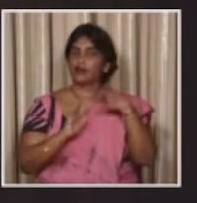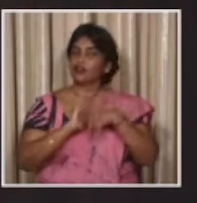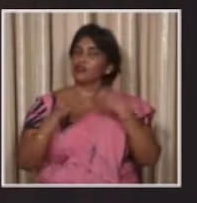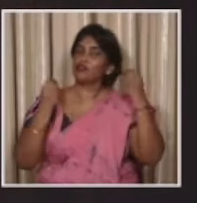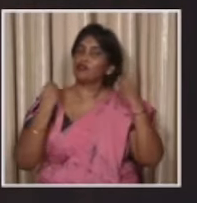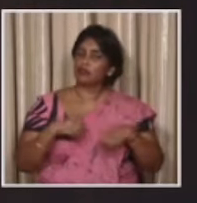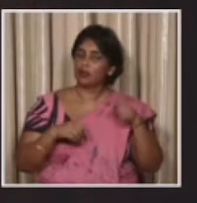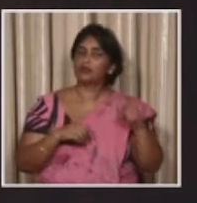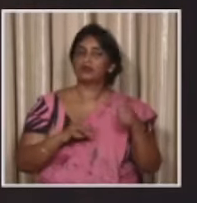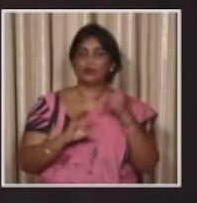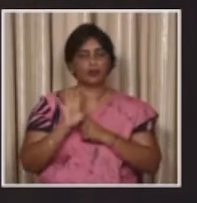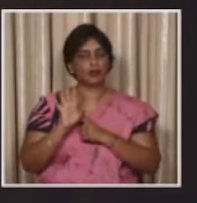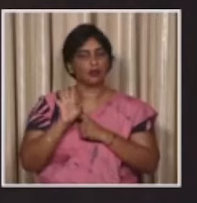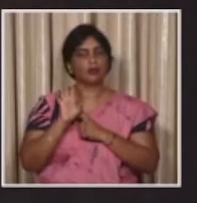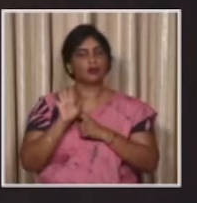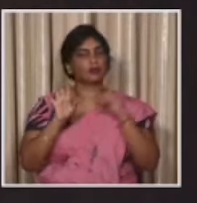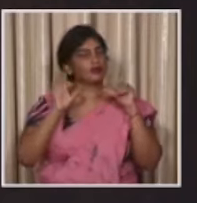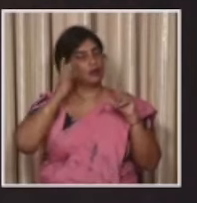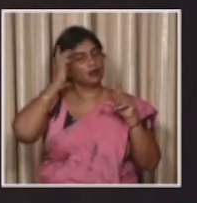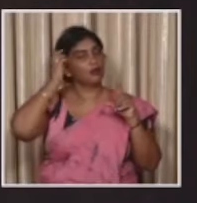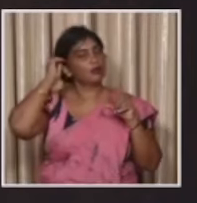රටට වෙච්ච හානිය කිව්වා අවුරුදු 7ක්